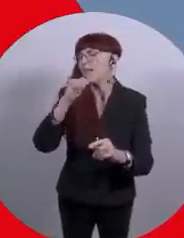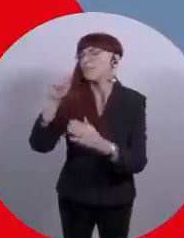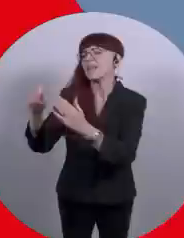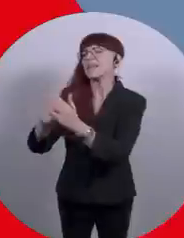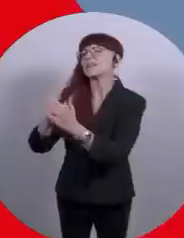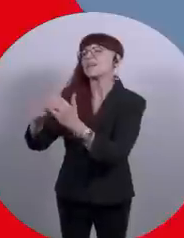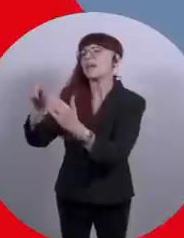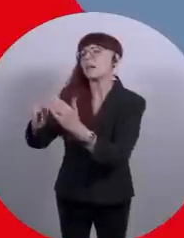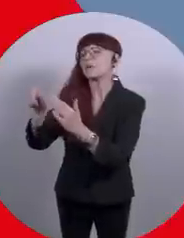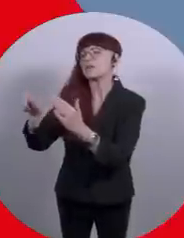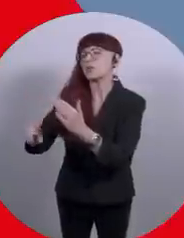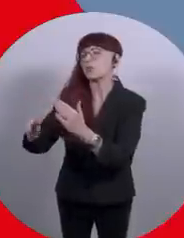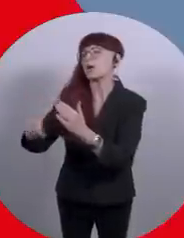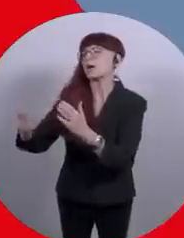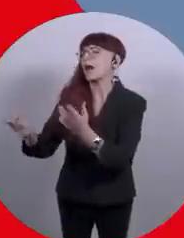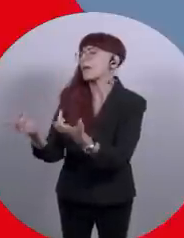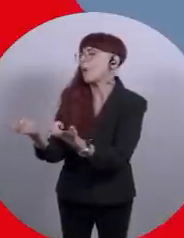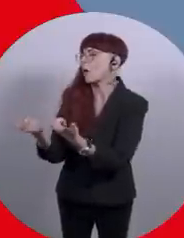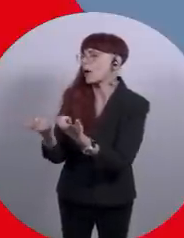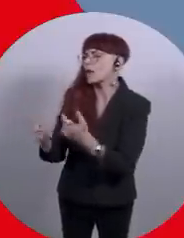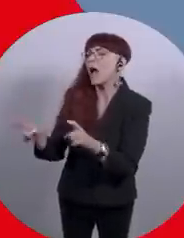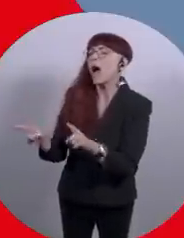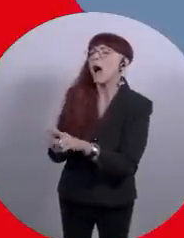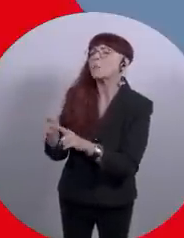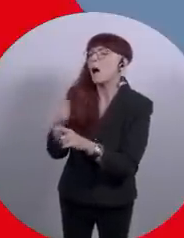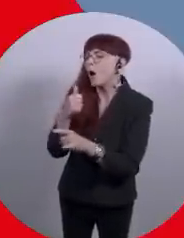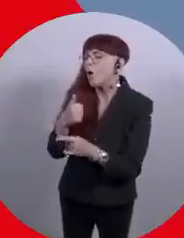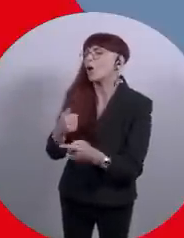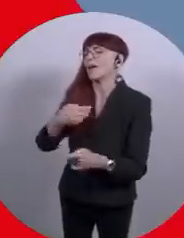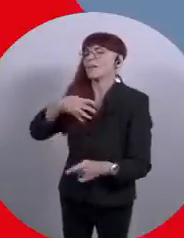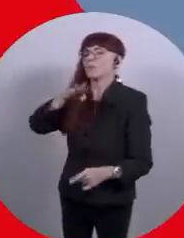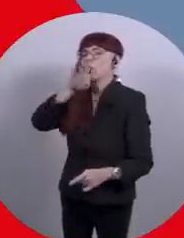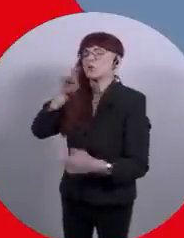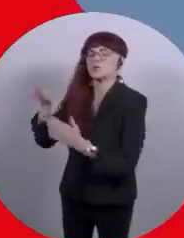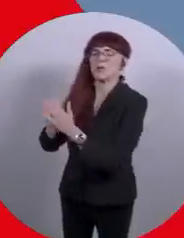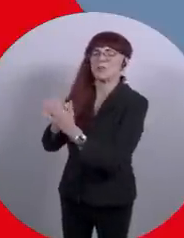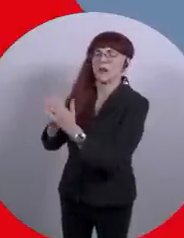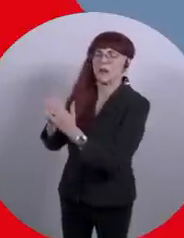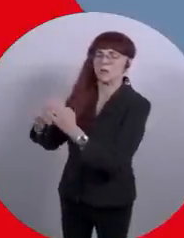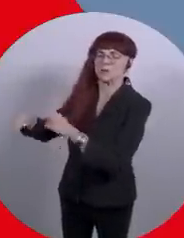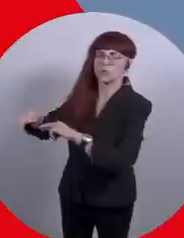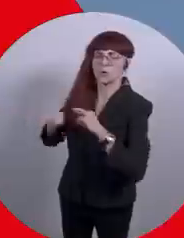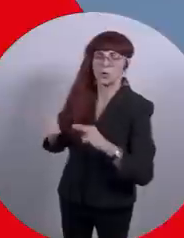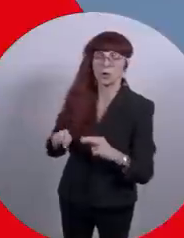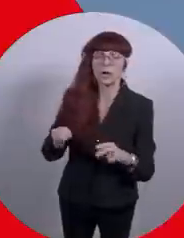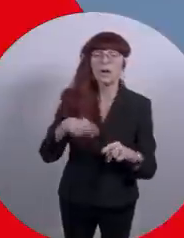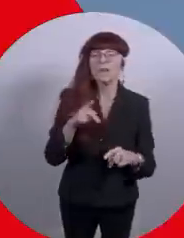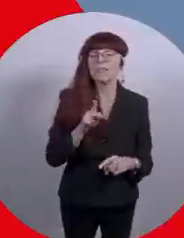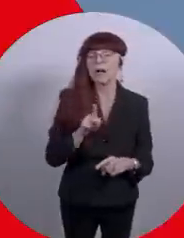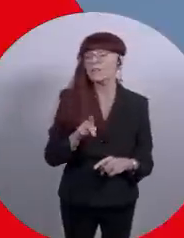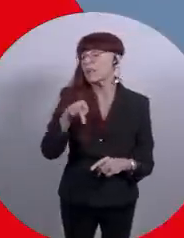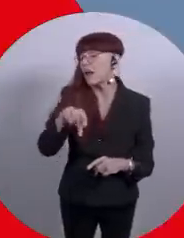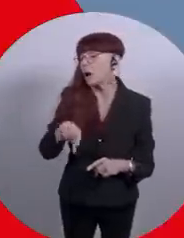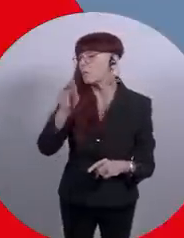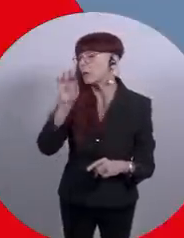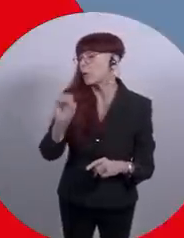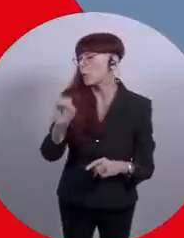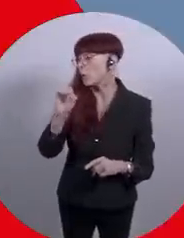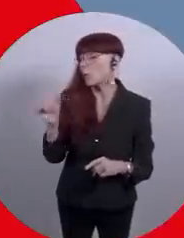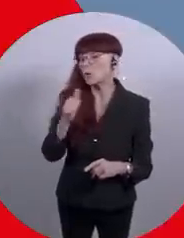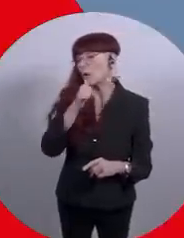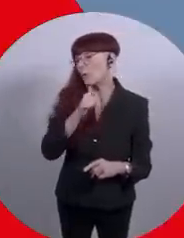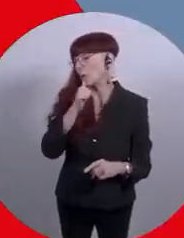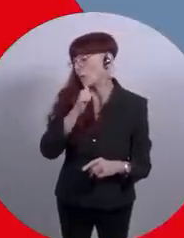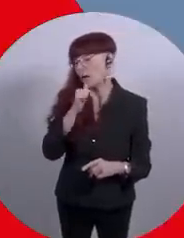enttäuschten WählerInnen zurückholen können und so machen wir uns Annett angreifbar von einer KPÖ und von einer von den Grünen